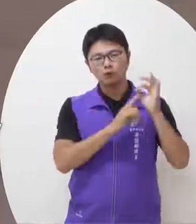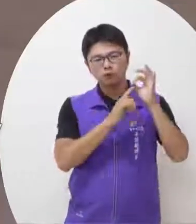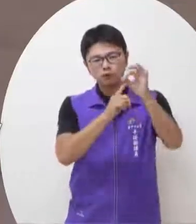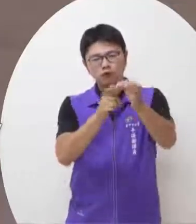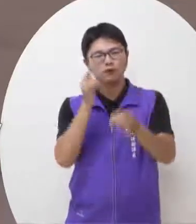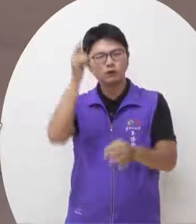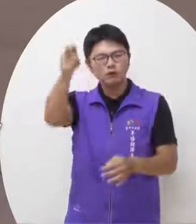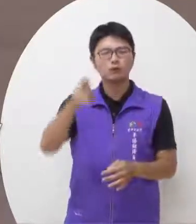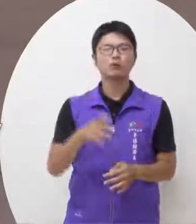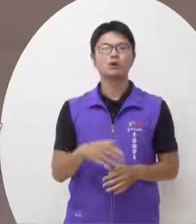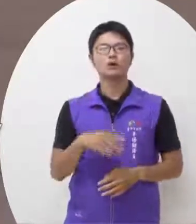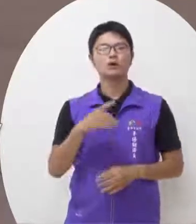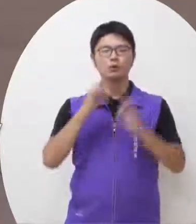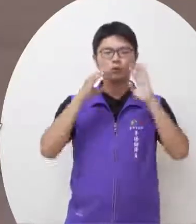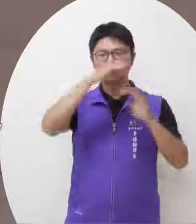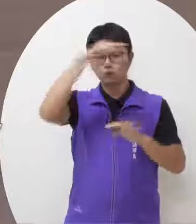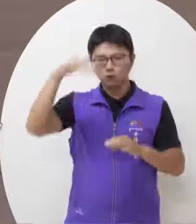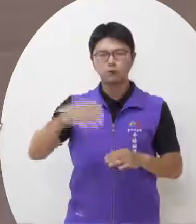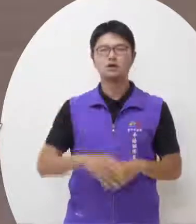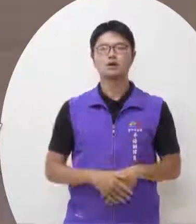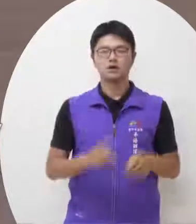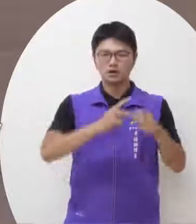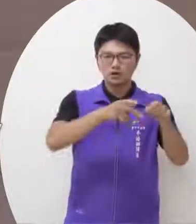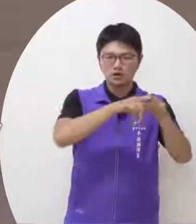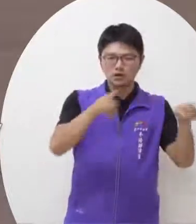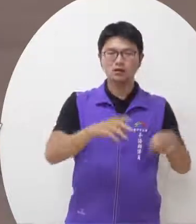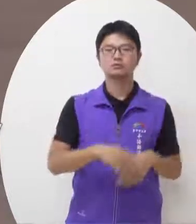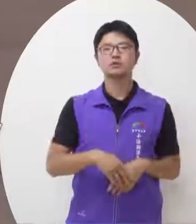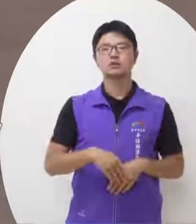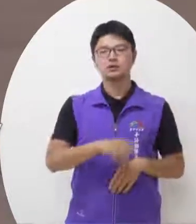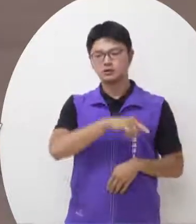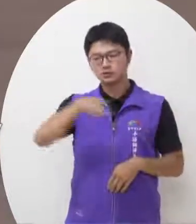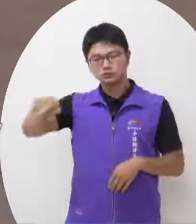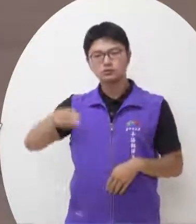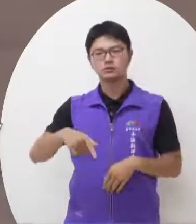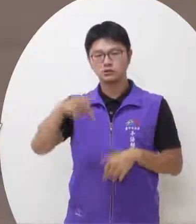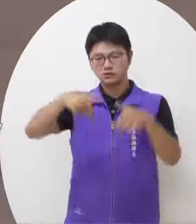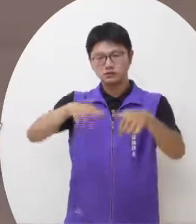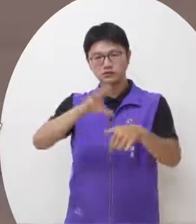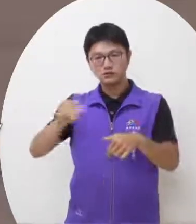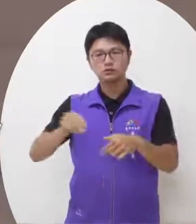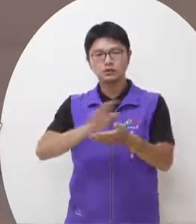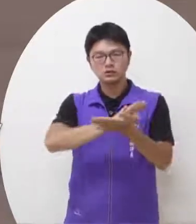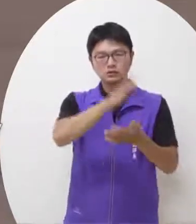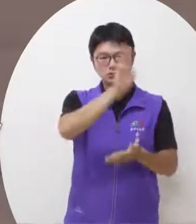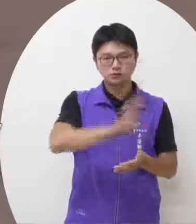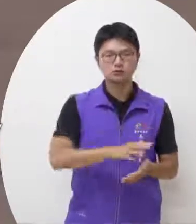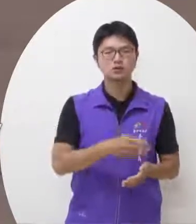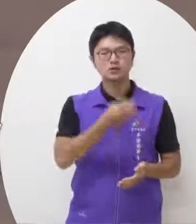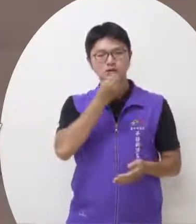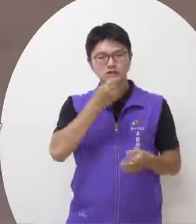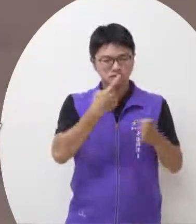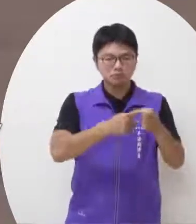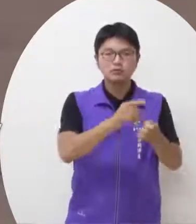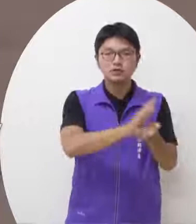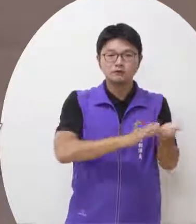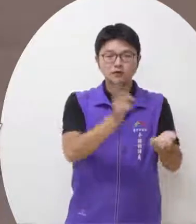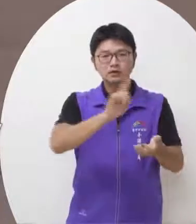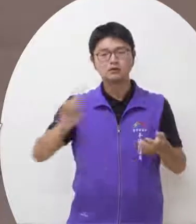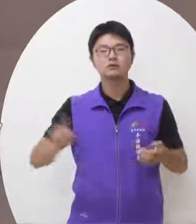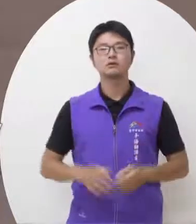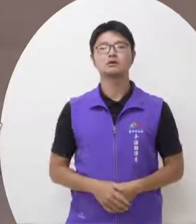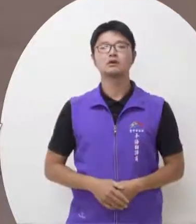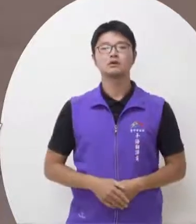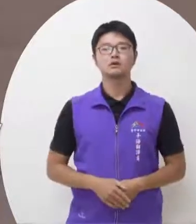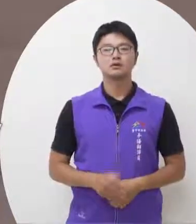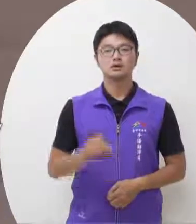雾峰，坐到和平，那西屯要坐到清水，随便你别去走啊，别去清水甲米沟，要去看高